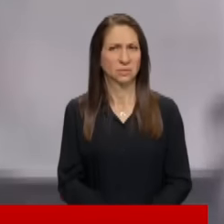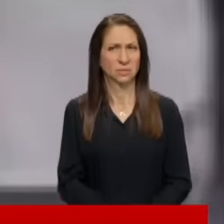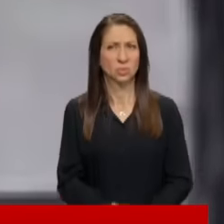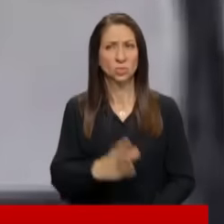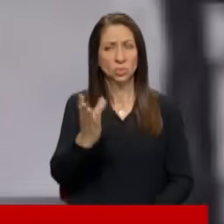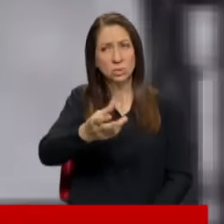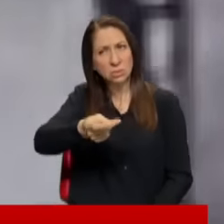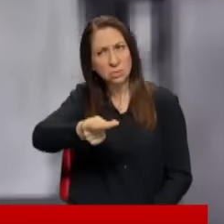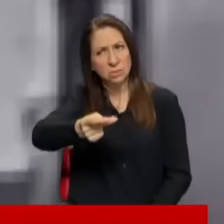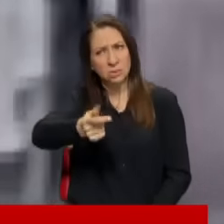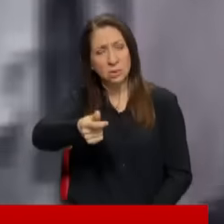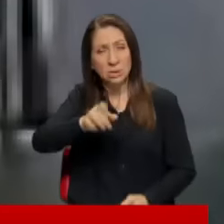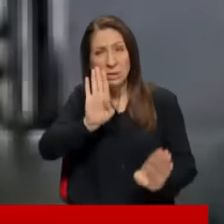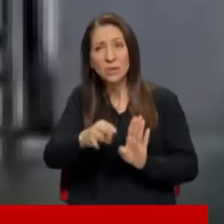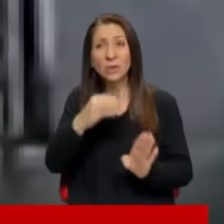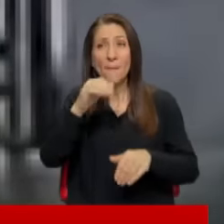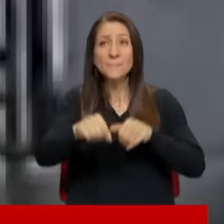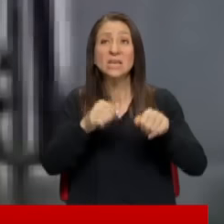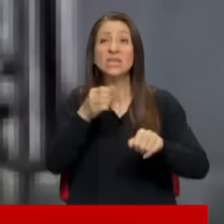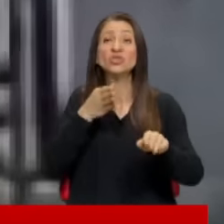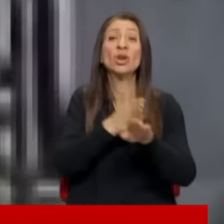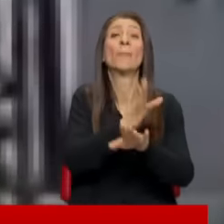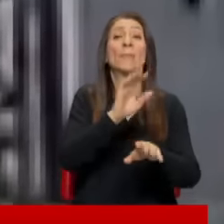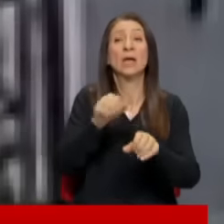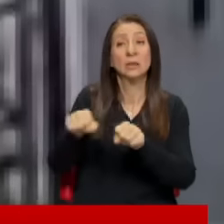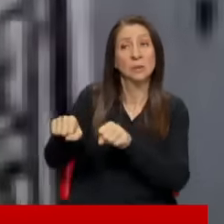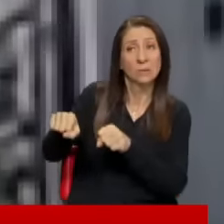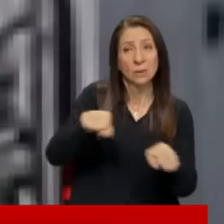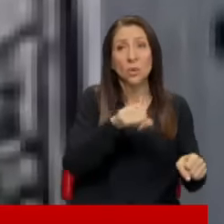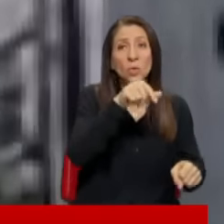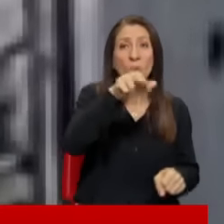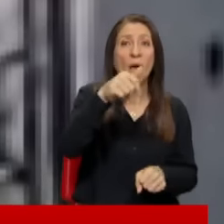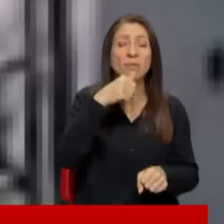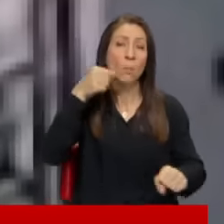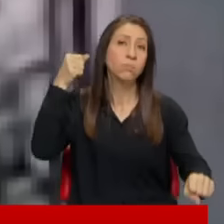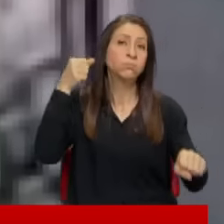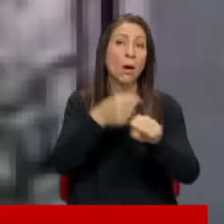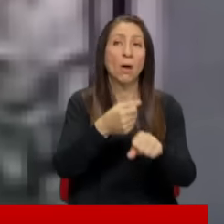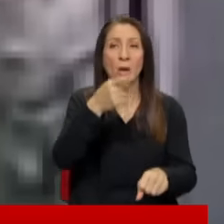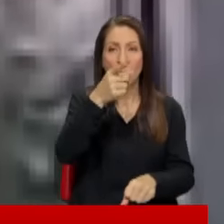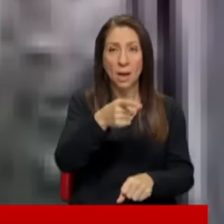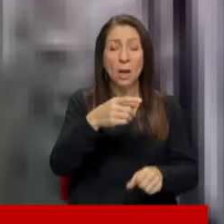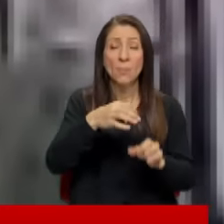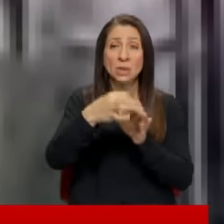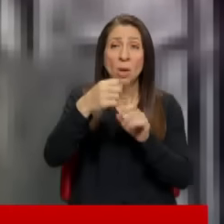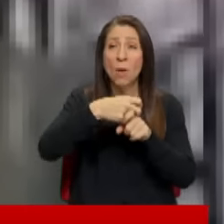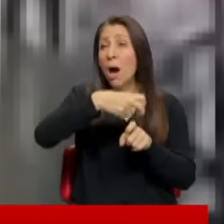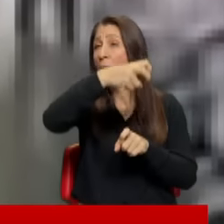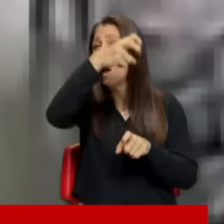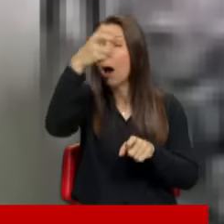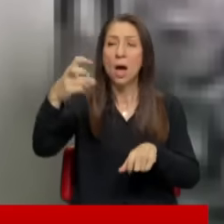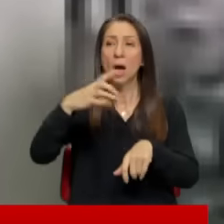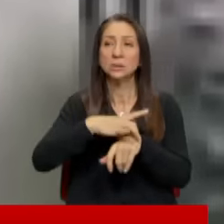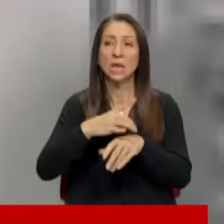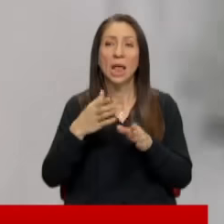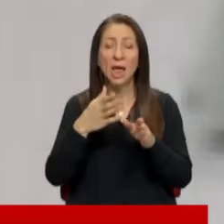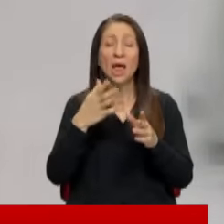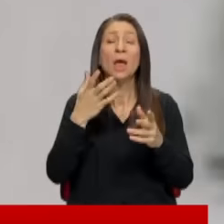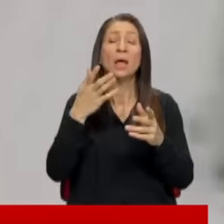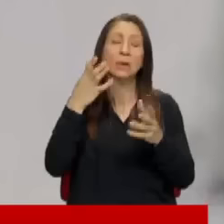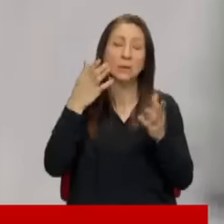Çok hızlıydı, duramadı. Bisikletliye çarpmamak için direksiyonu kırdı. Yolda yürüyen yayaya çarptı. Metrelerce savrulan kişi hastanede yaşam